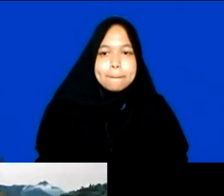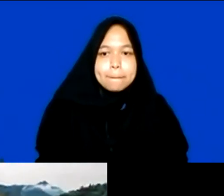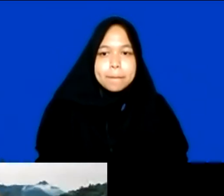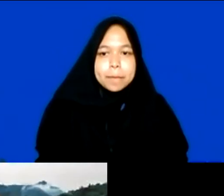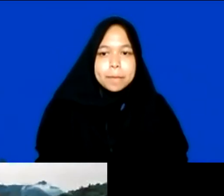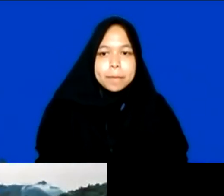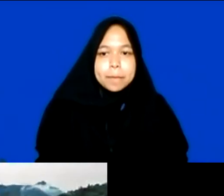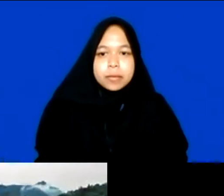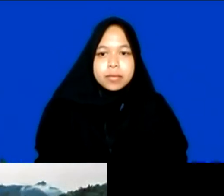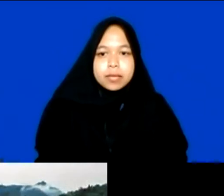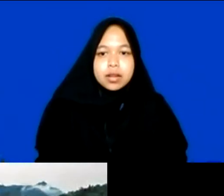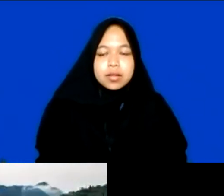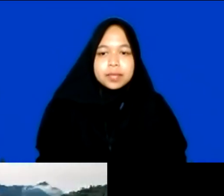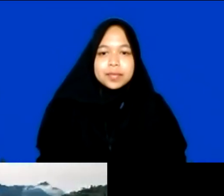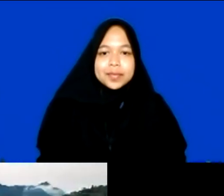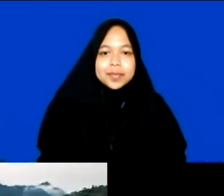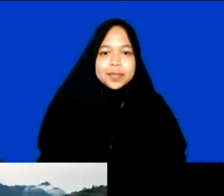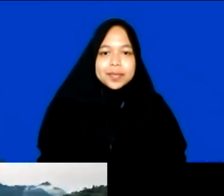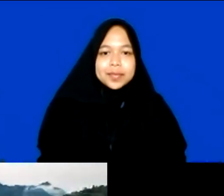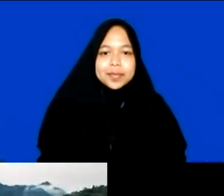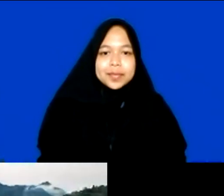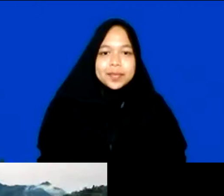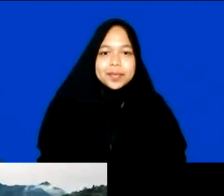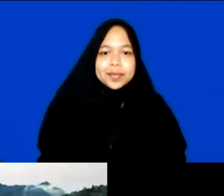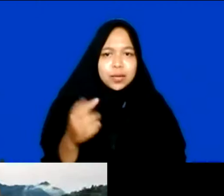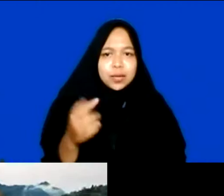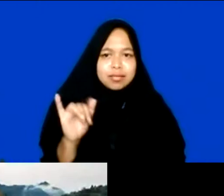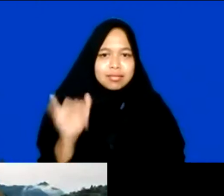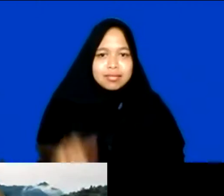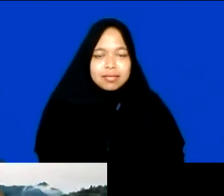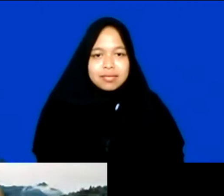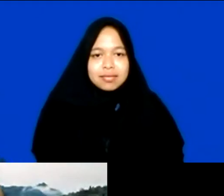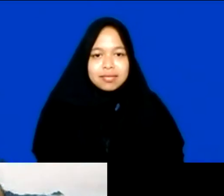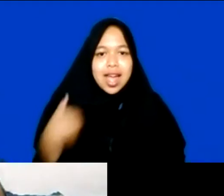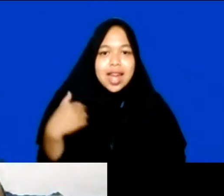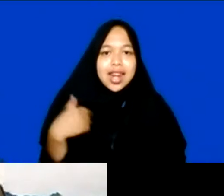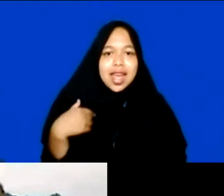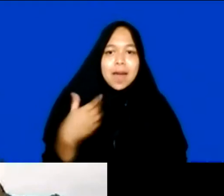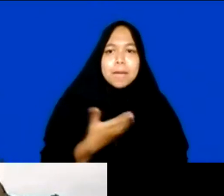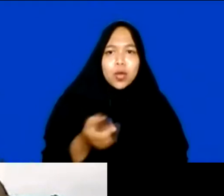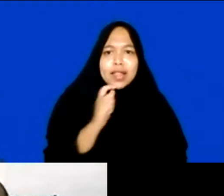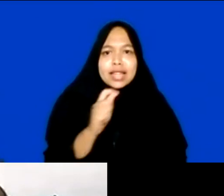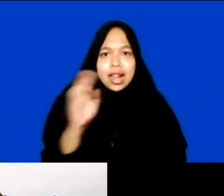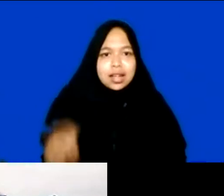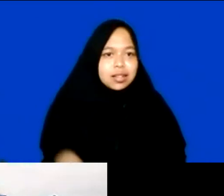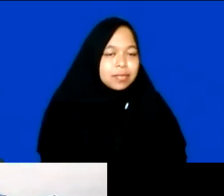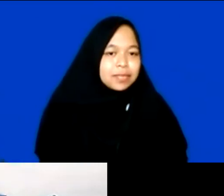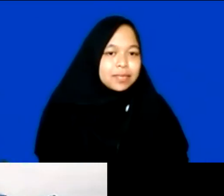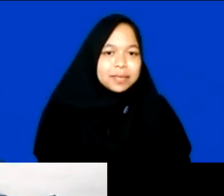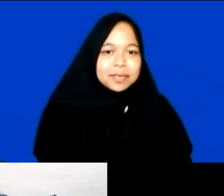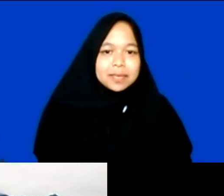Oke, seperti itu Mbak Mila, ada yang ingin disampaikan lagi mungkin atau sudah